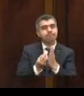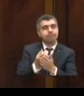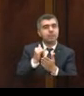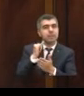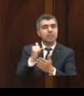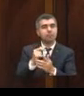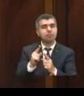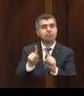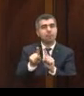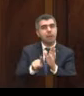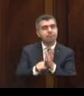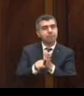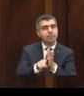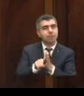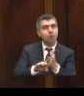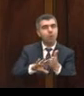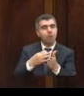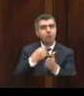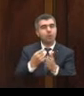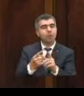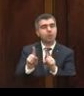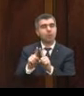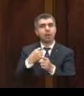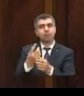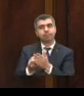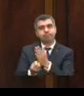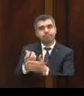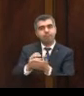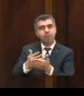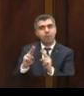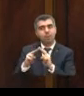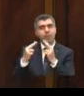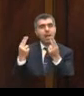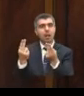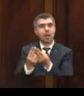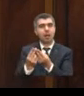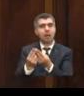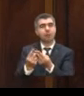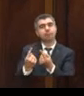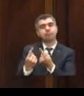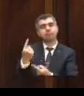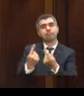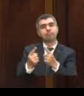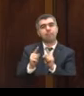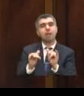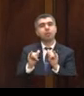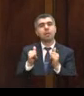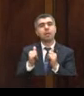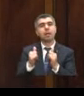الأحوال ادعاءاتها الحقوقية المرتبطة بأجندات معادية